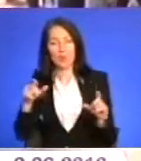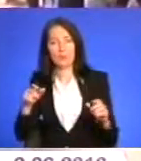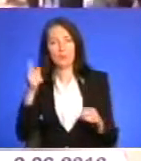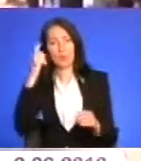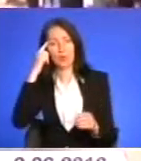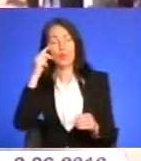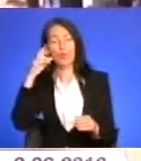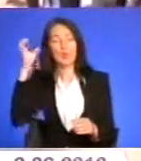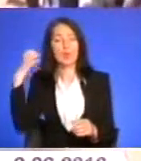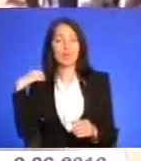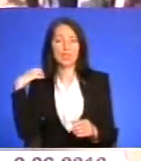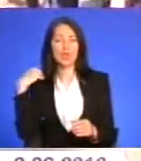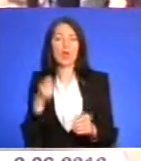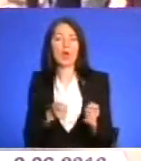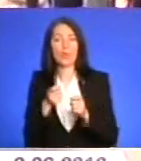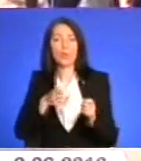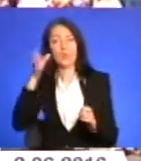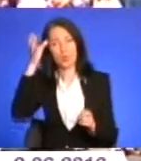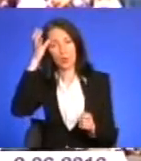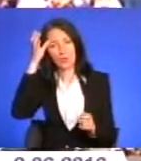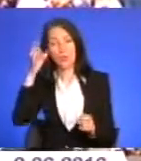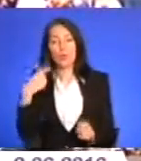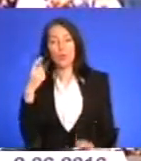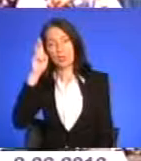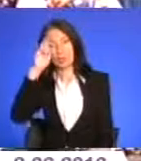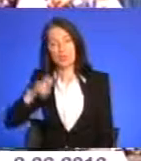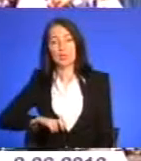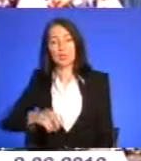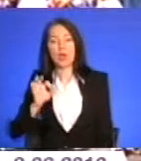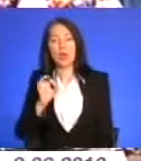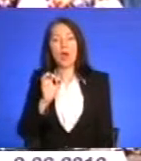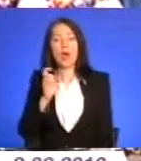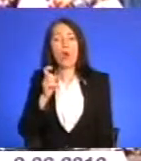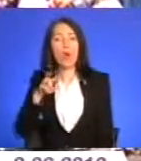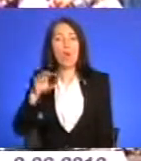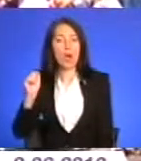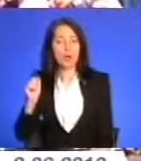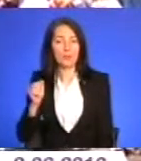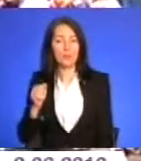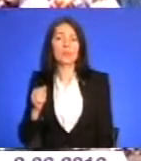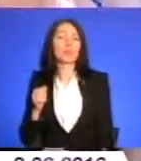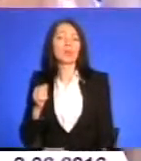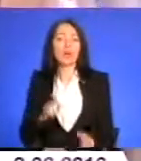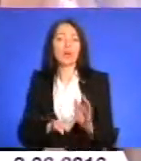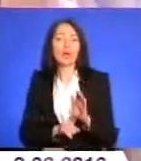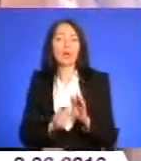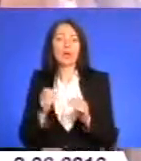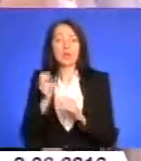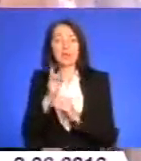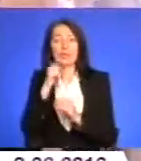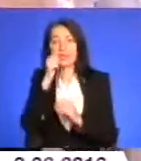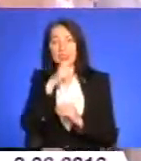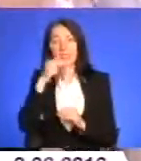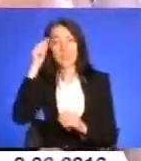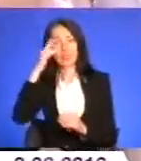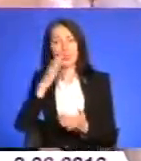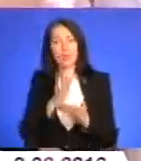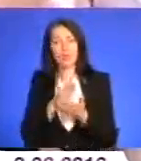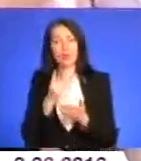і науки облдержадміністрації Ольги Хоми, запровадження 12-річного навчання є одним з кроків у